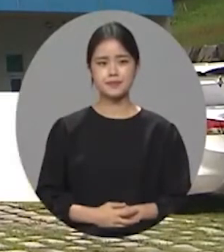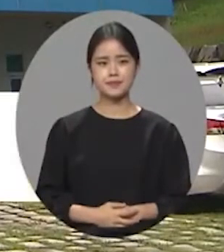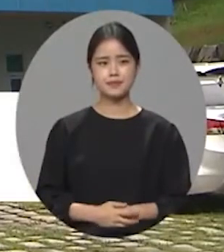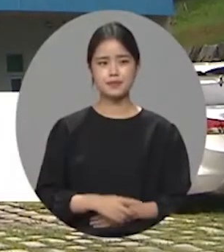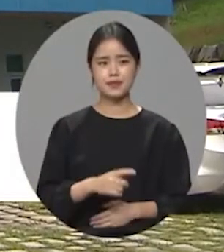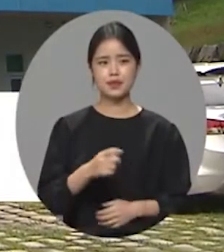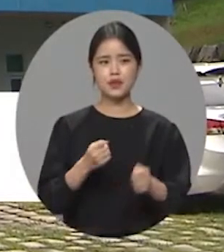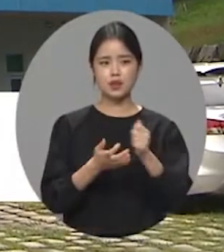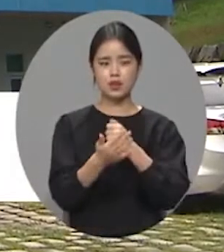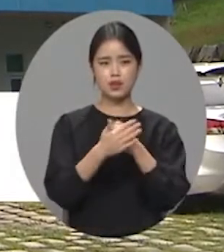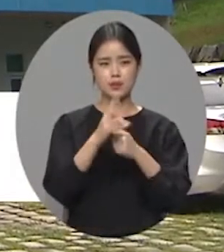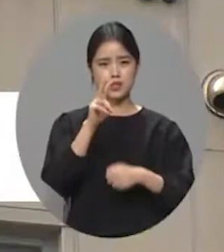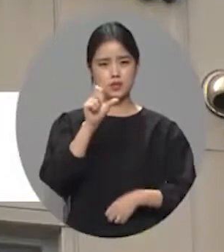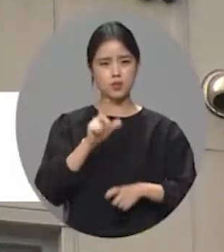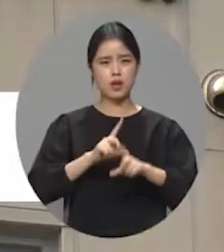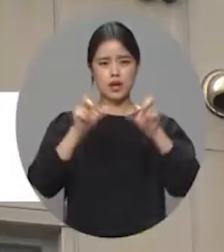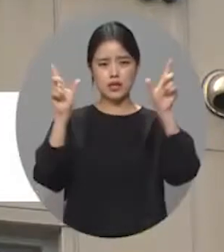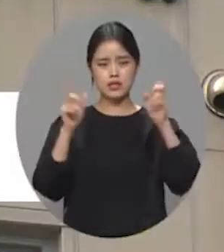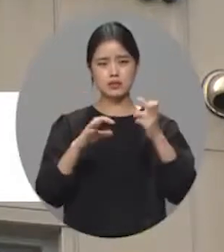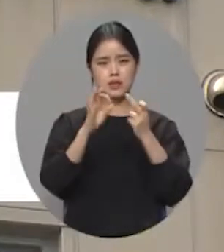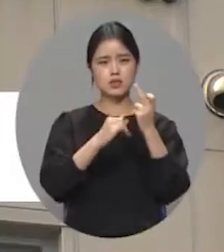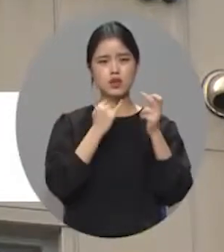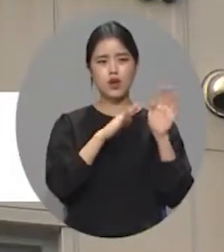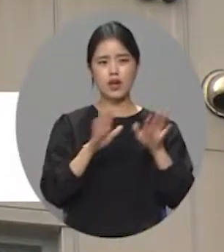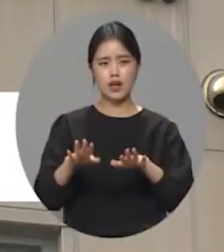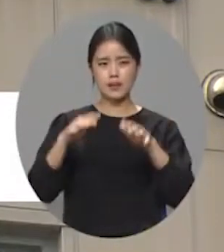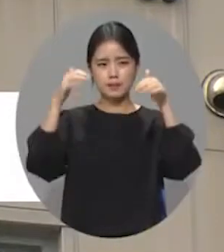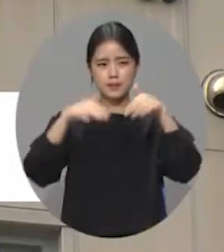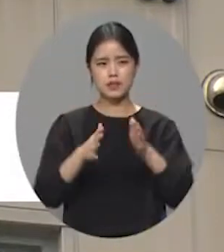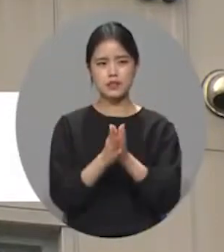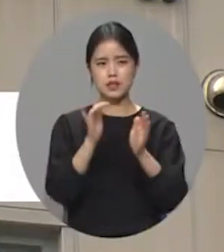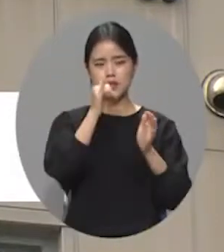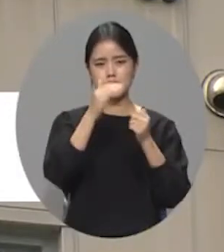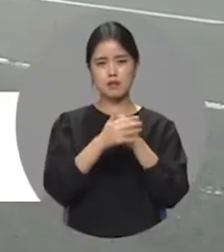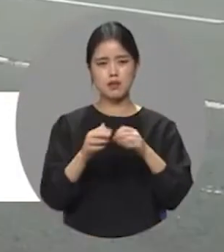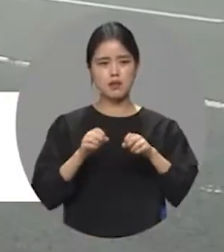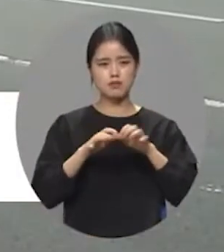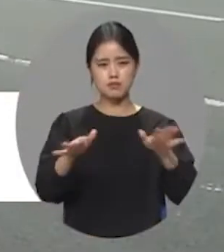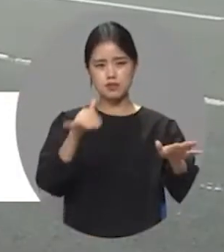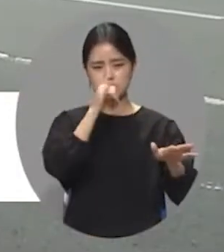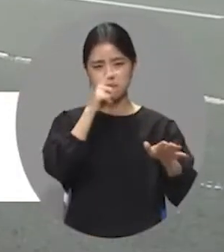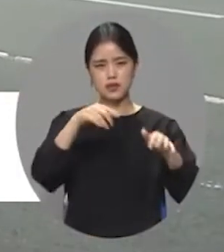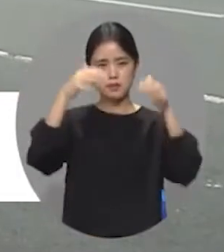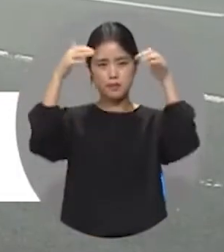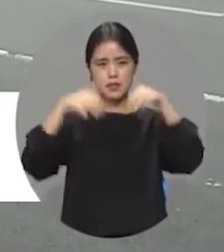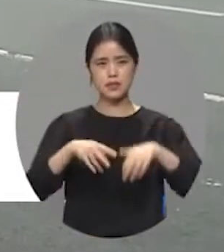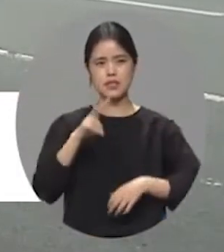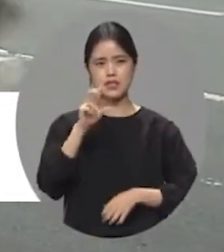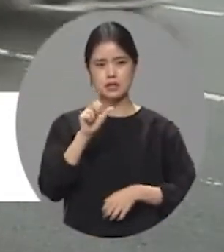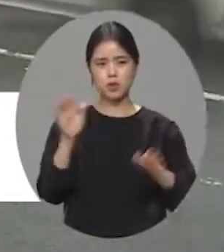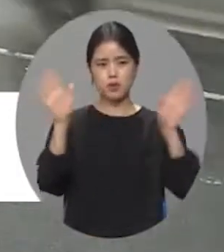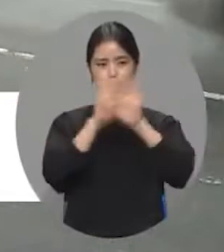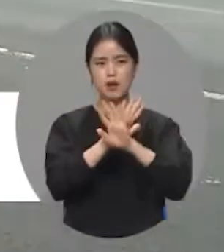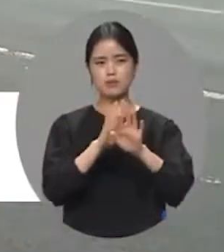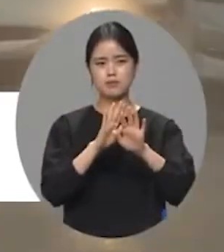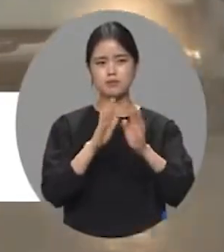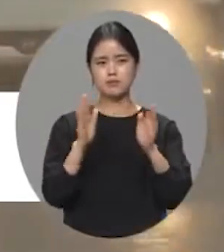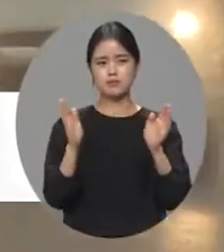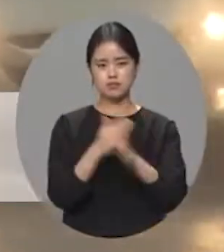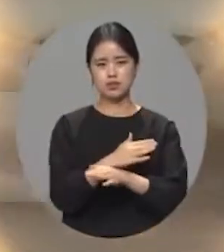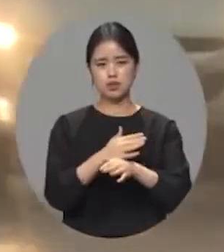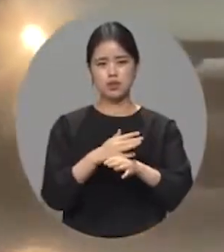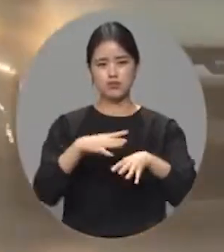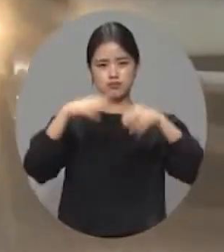25일 아침에 서해안부터 비가 시작되어 낮에 대부분 지역으로 확대되겠습니다. 이 비는 25일 밤부터 차차